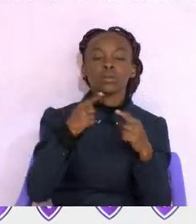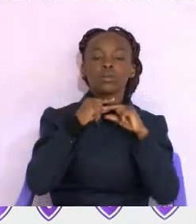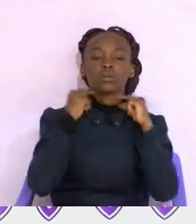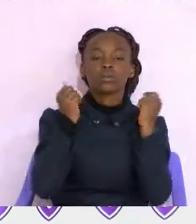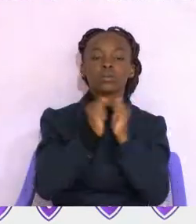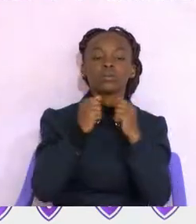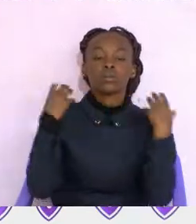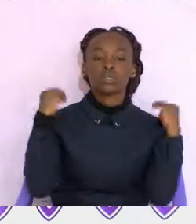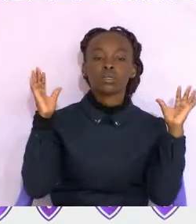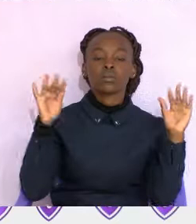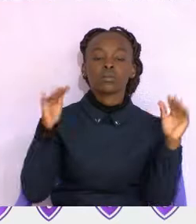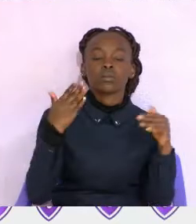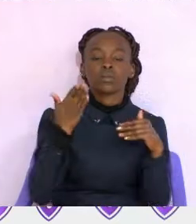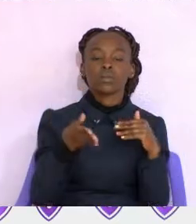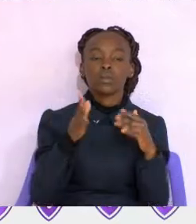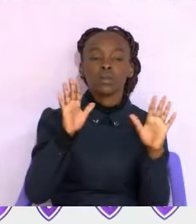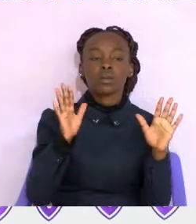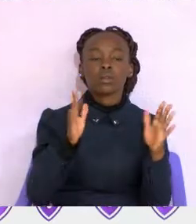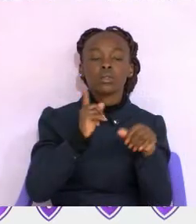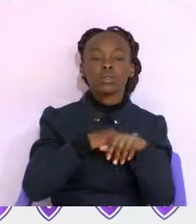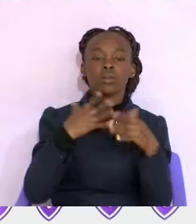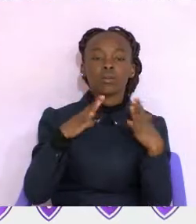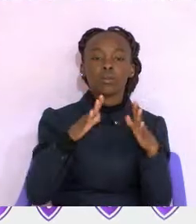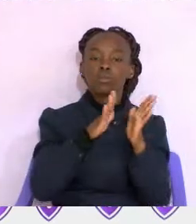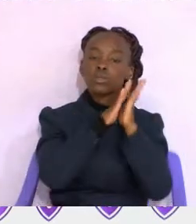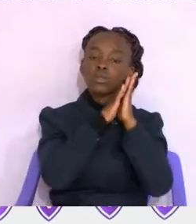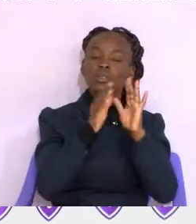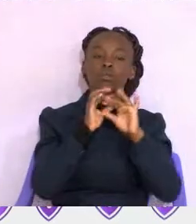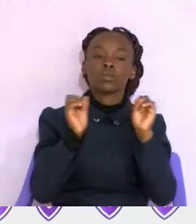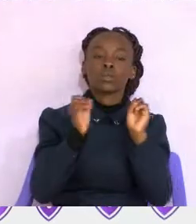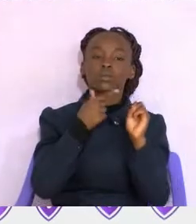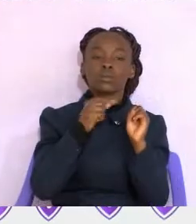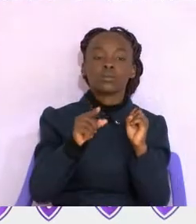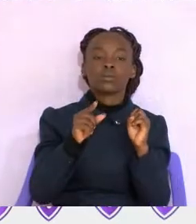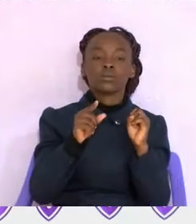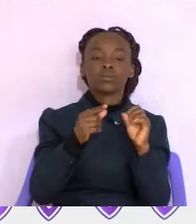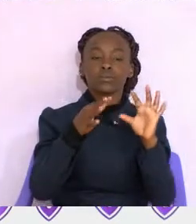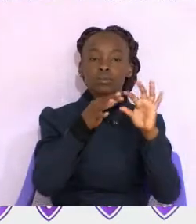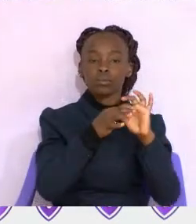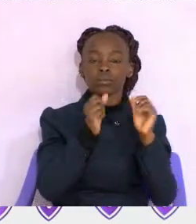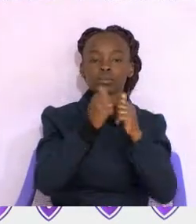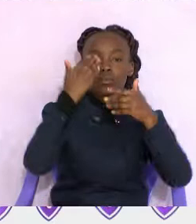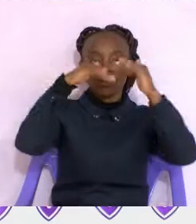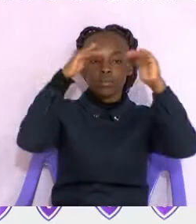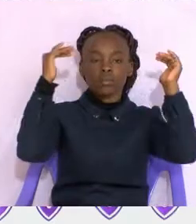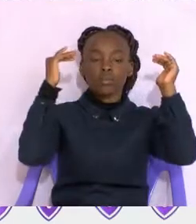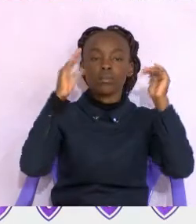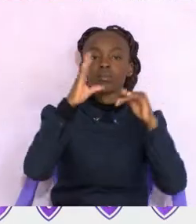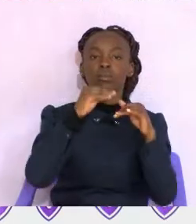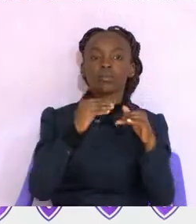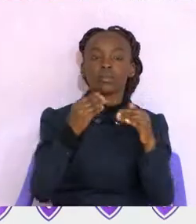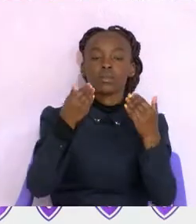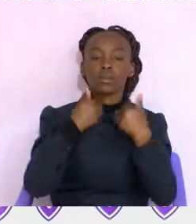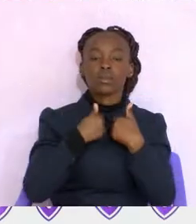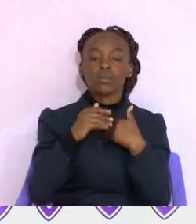Kwa hiyo hapa yeye, wakati watu wanakosa usingizi usiku, yeye anakuwa na connection na mbingu. Praise God. Na anapata one